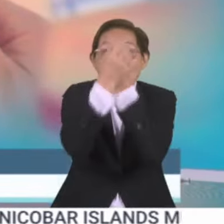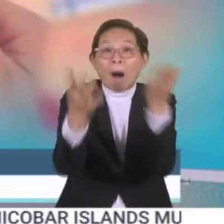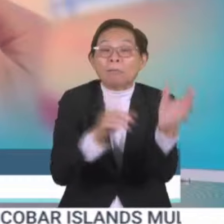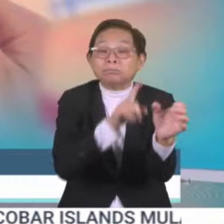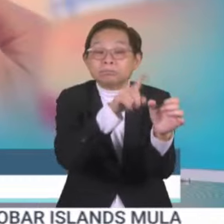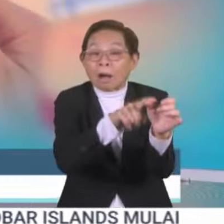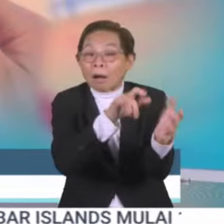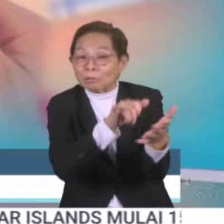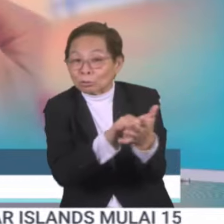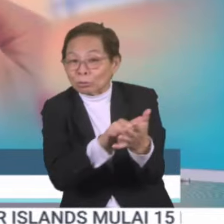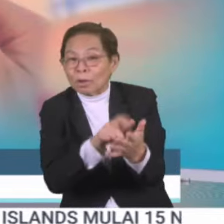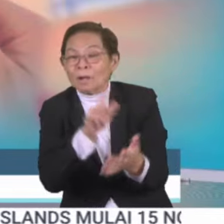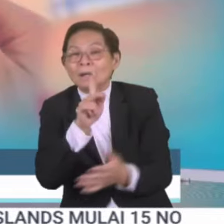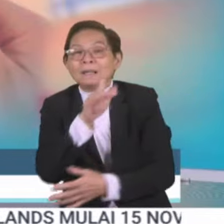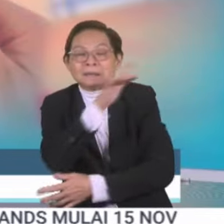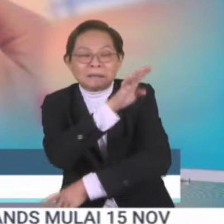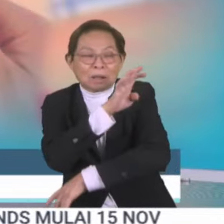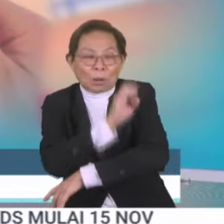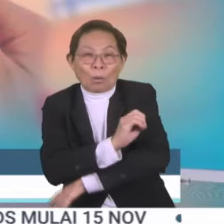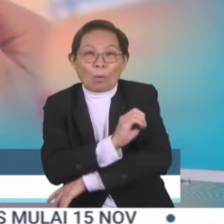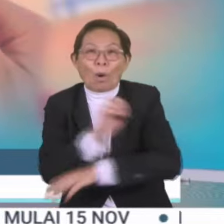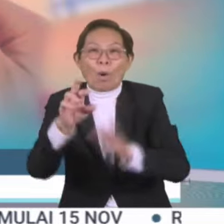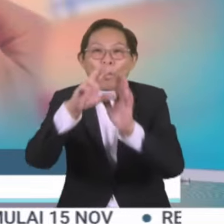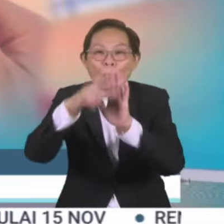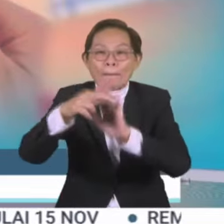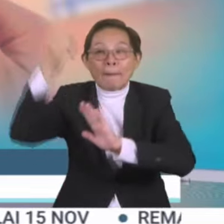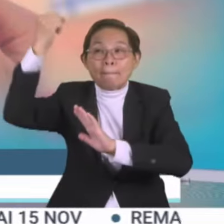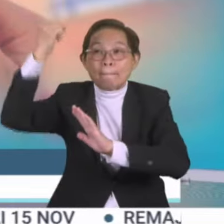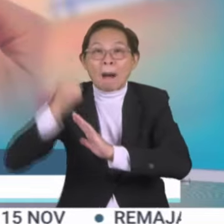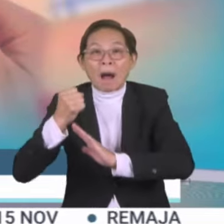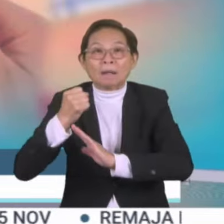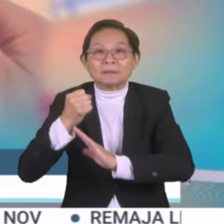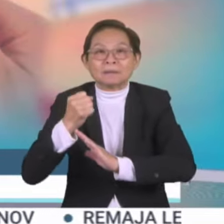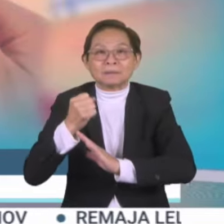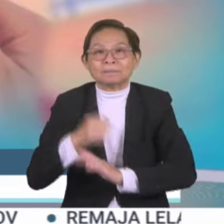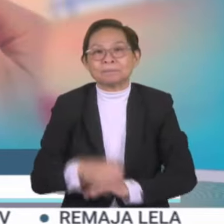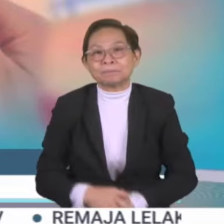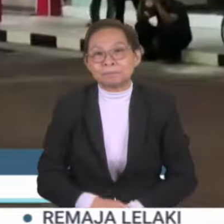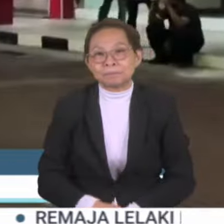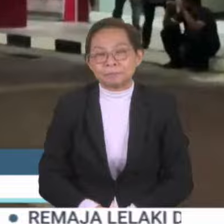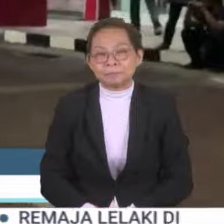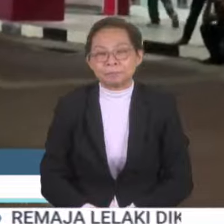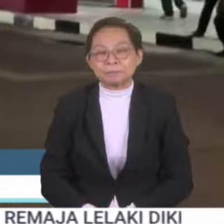mengenainya dinyatakan Ketua Pegawai Eksekutif Rapid Pass Muhammad Yazurin Sajil.